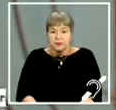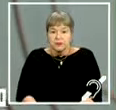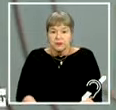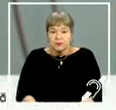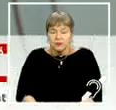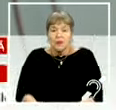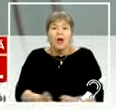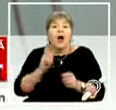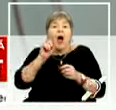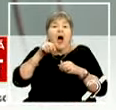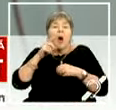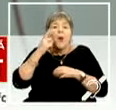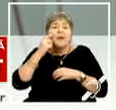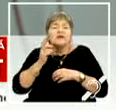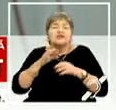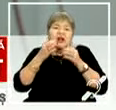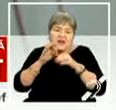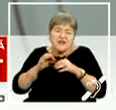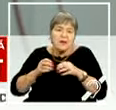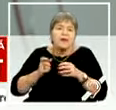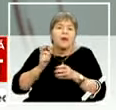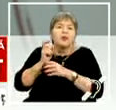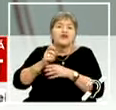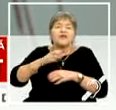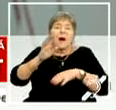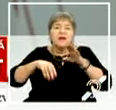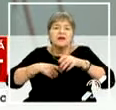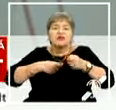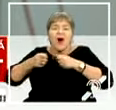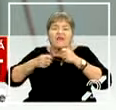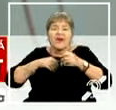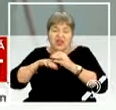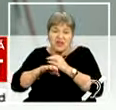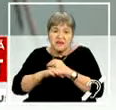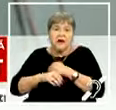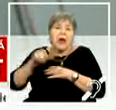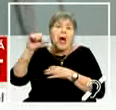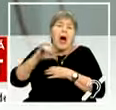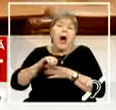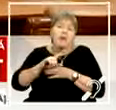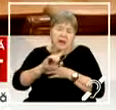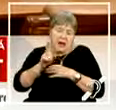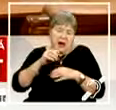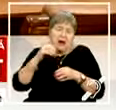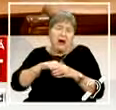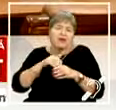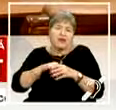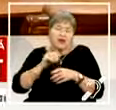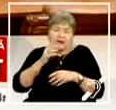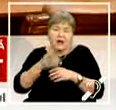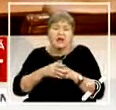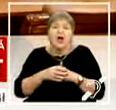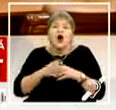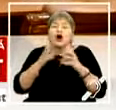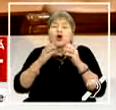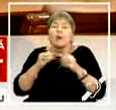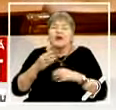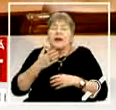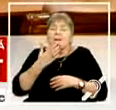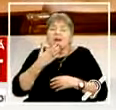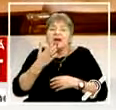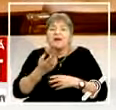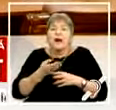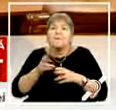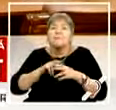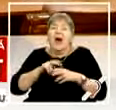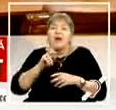Moțiunea simplă care îl vizează pe ministrul de interne a picat astăzi la votul plenului Camerei Deputaților. Denumită România merită mai mult decât hoți